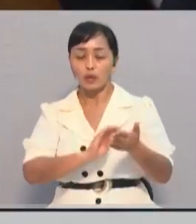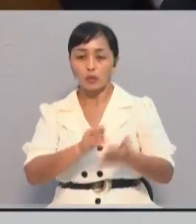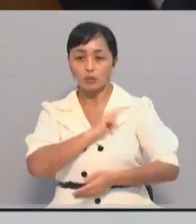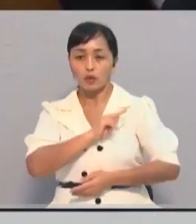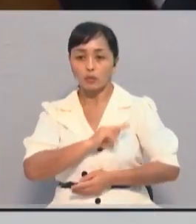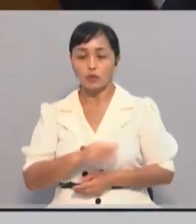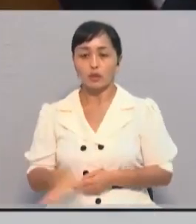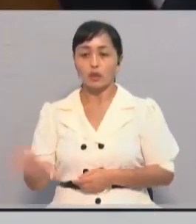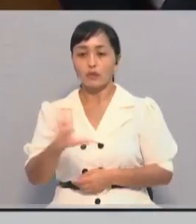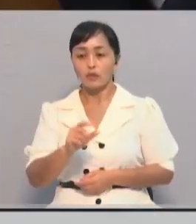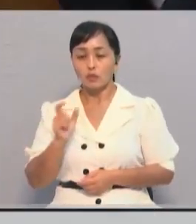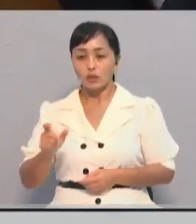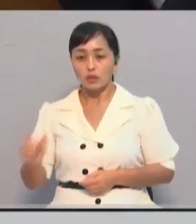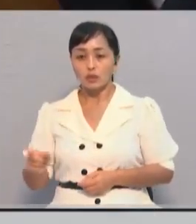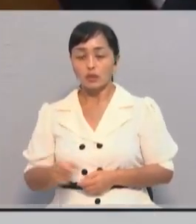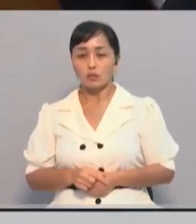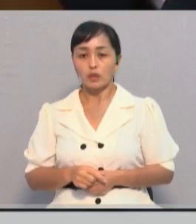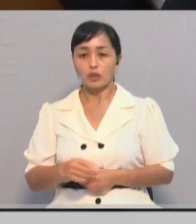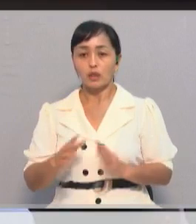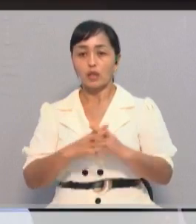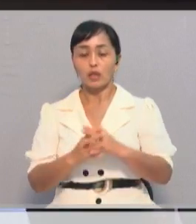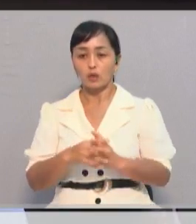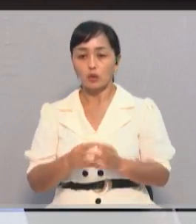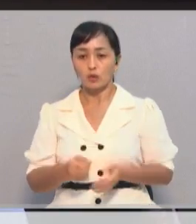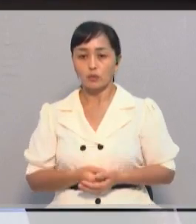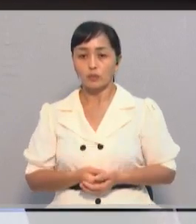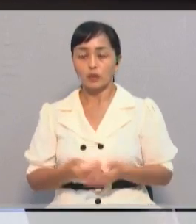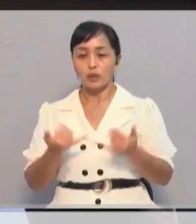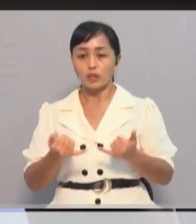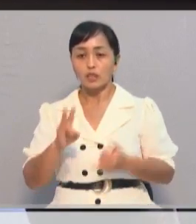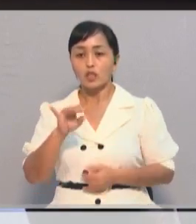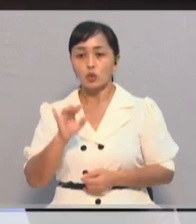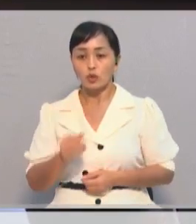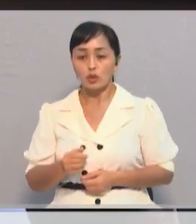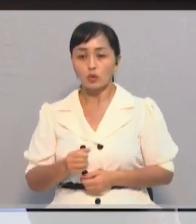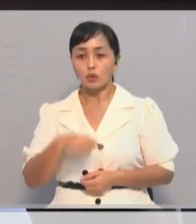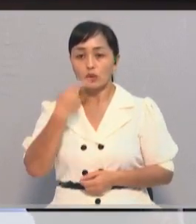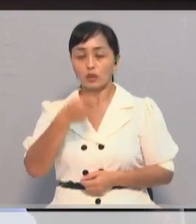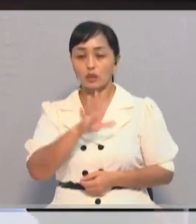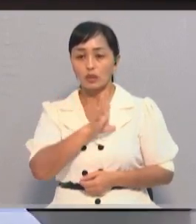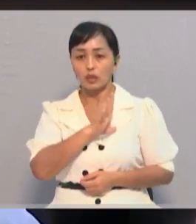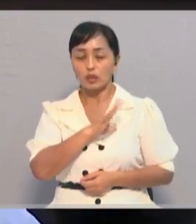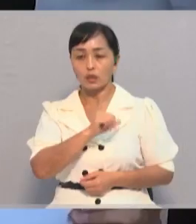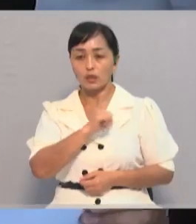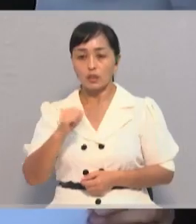жителей. Недавно назначенному главе района Нуржану Истлееву нужно продемонстрировать свои